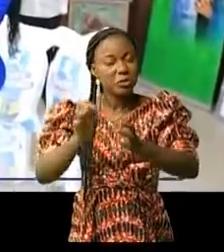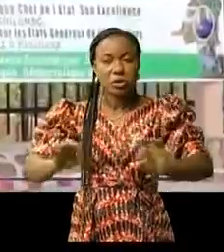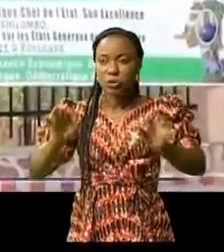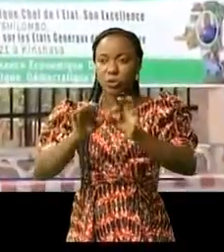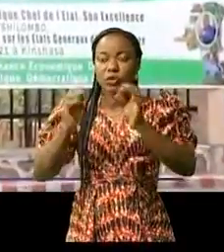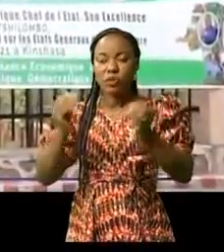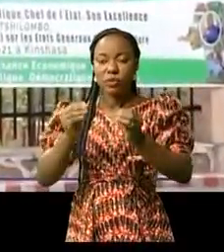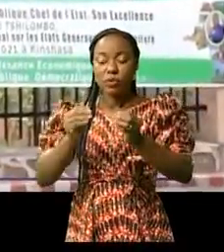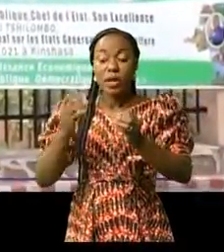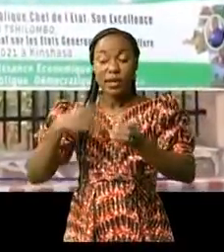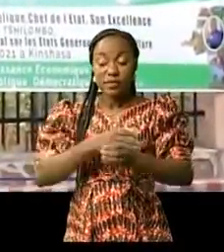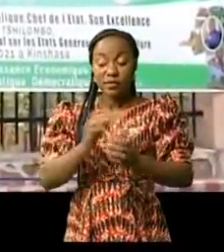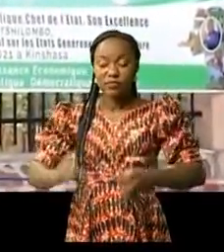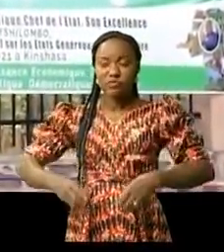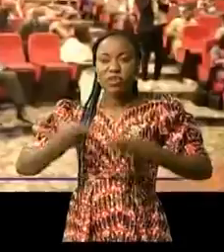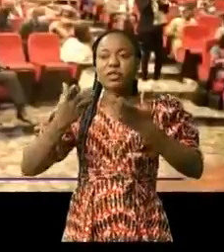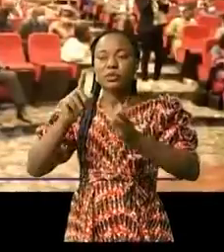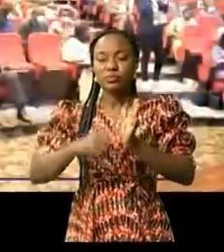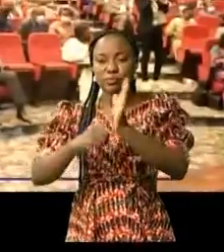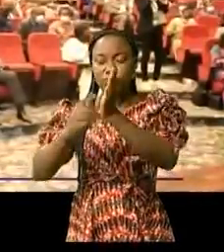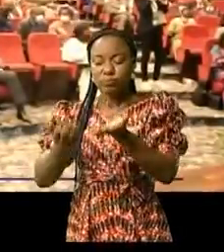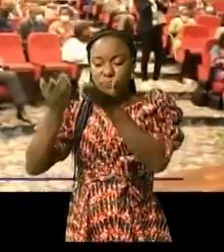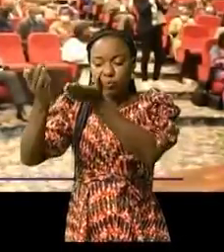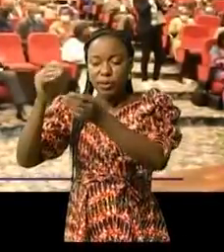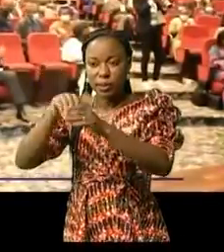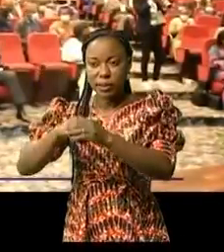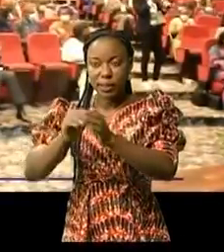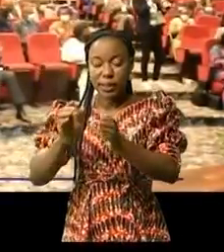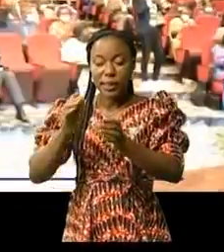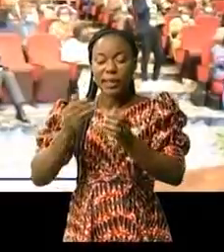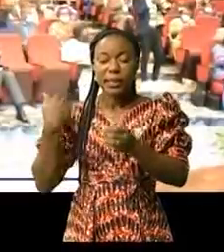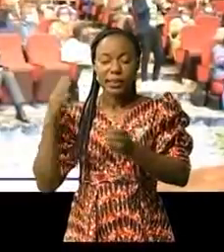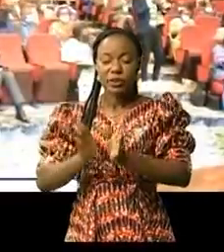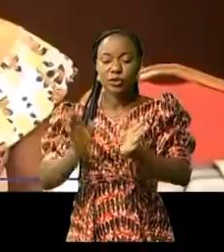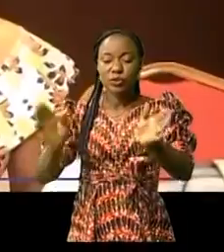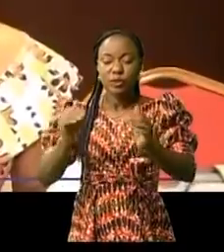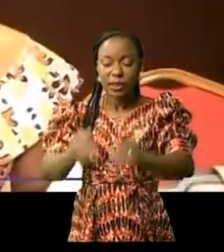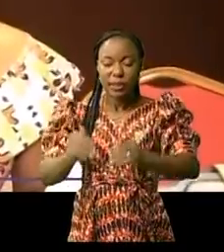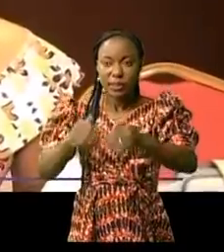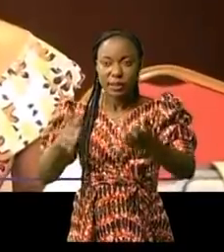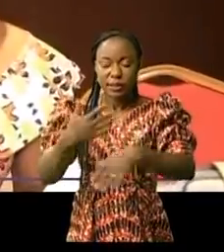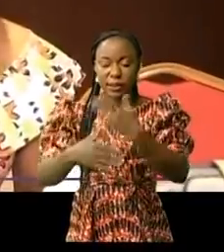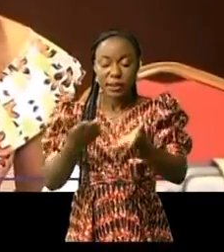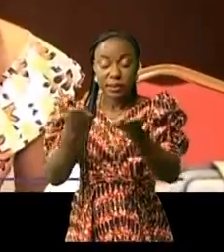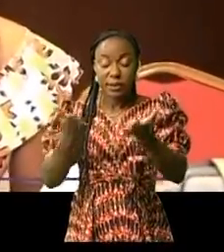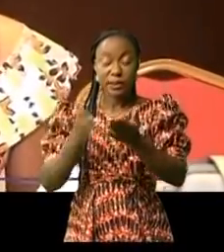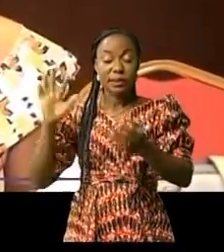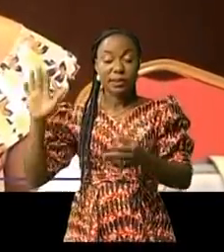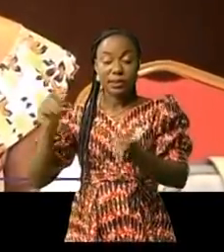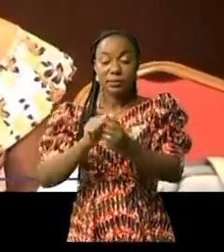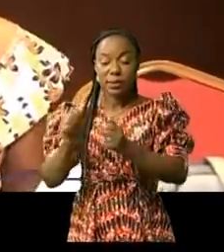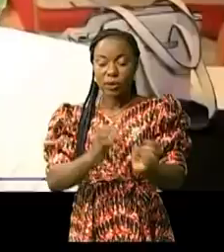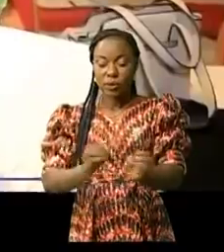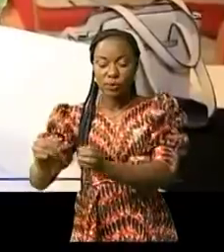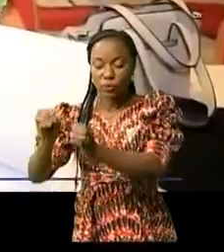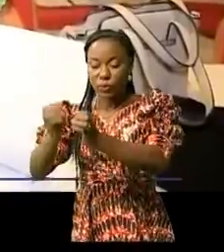ces femmes ont été portées aux états généraux de l'agriculture qui se tiennent ici à kinshasa par la coordonnatrice de la copa gel